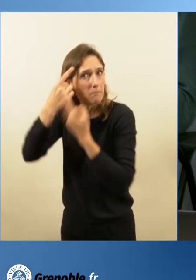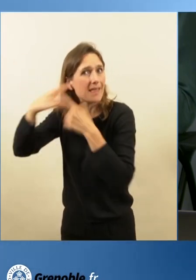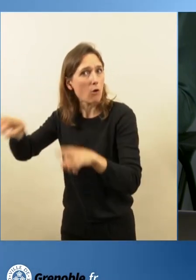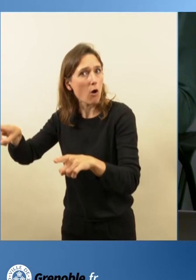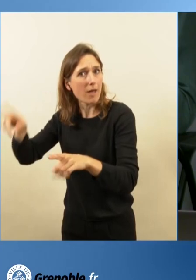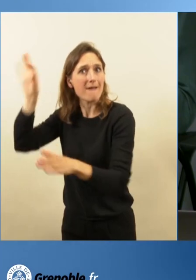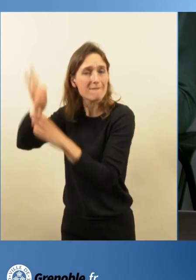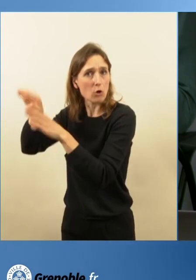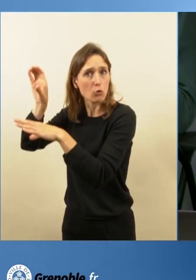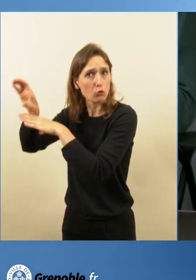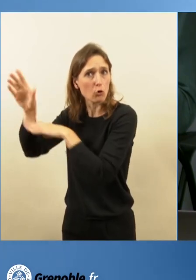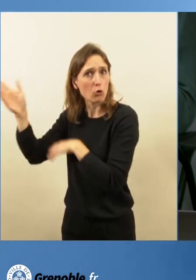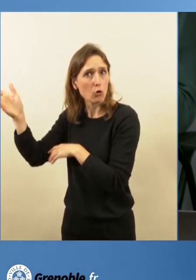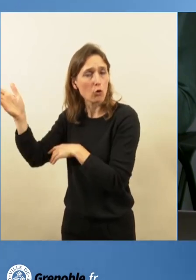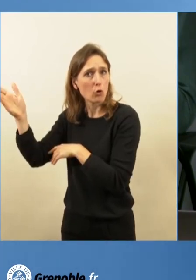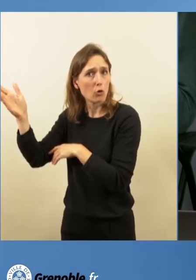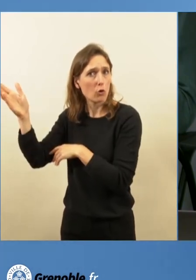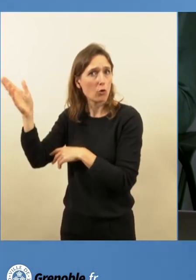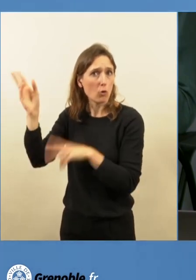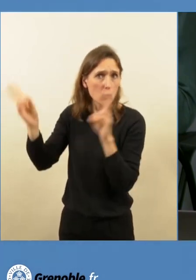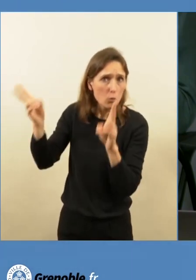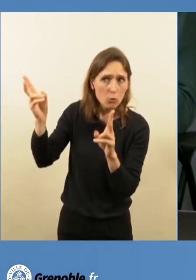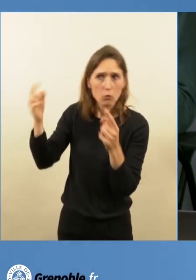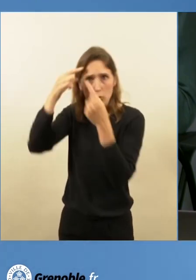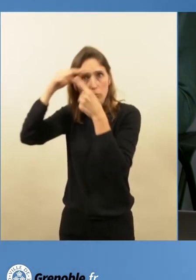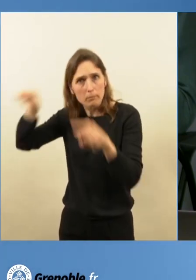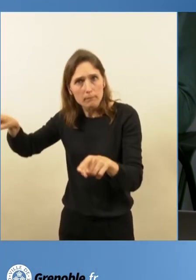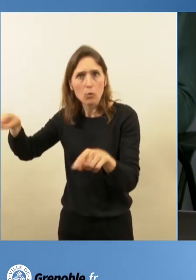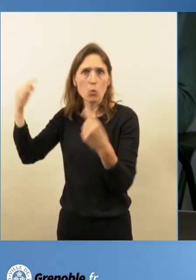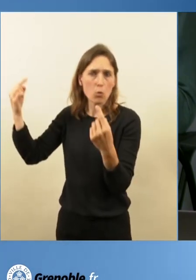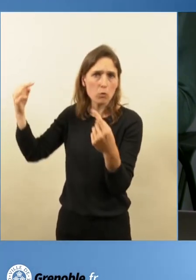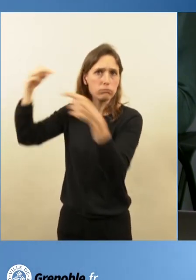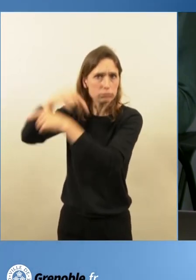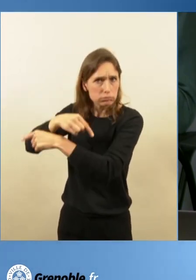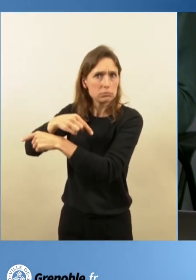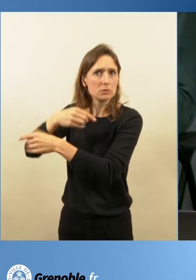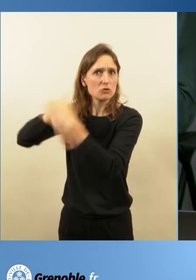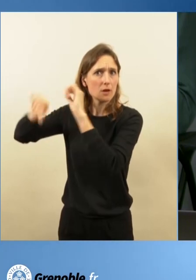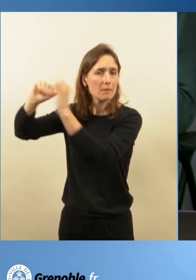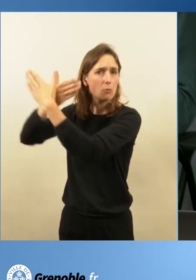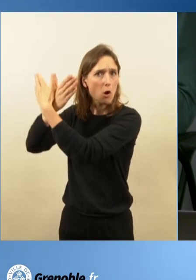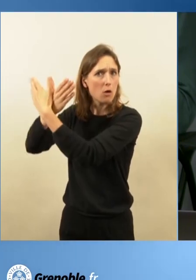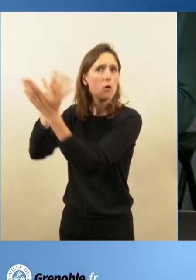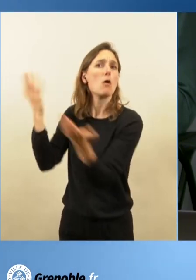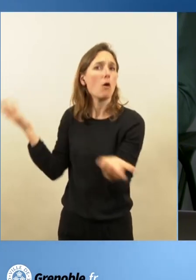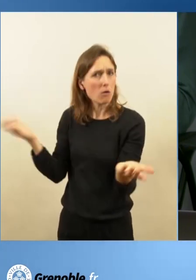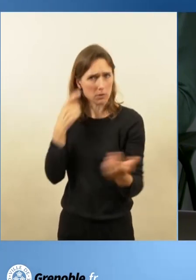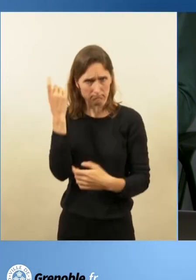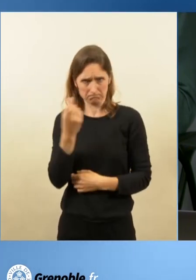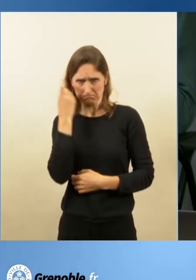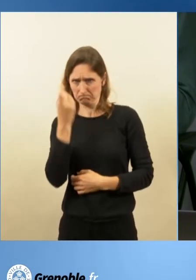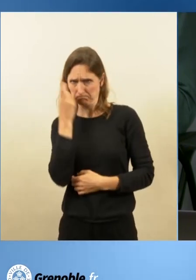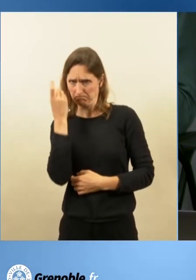qu'il vote une délibération qui va bien plus loin ou en contradiction sur ce qui a déjà été adopté à la métropole moi je me pose des questions